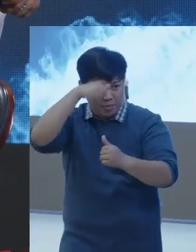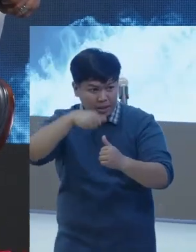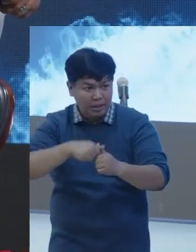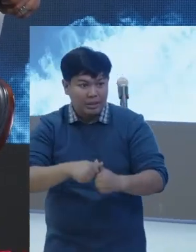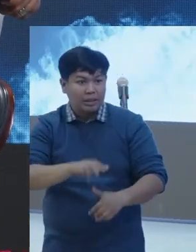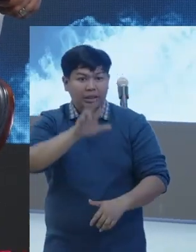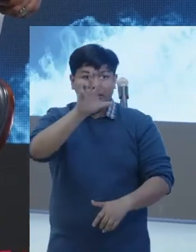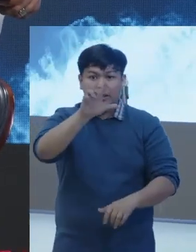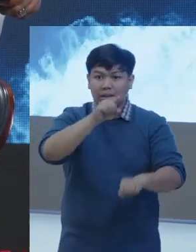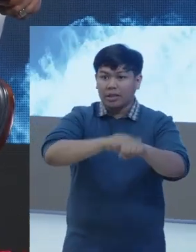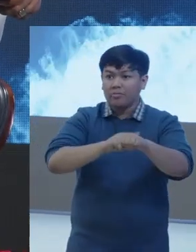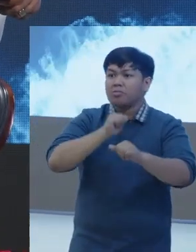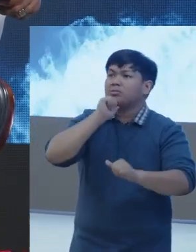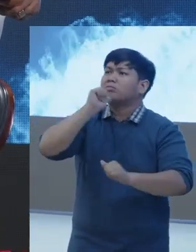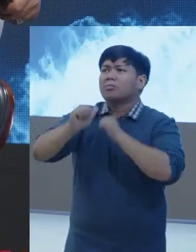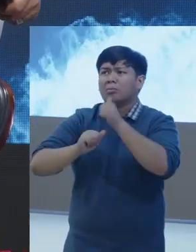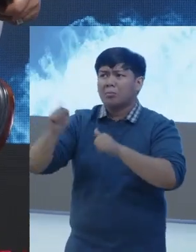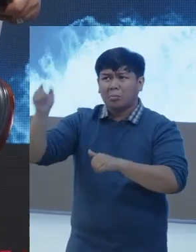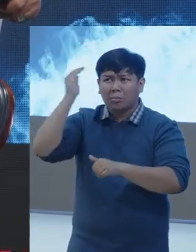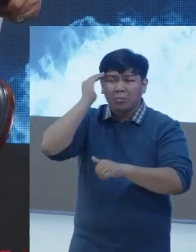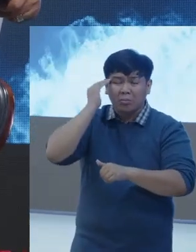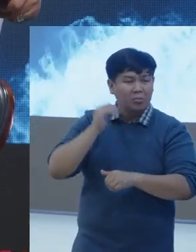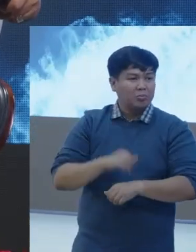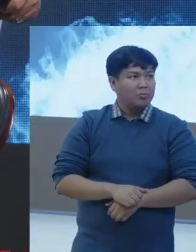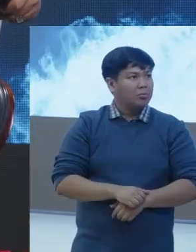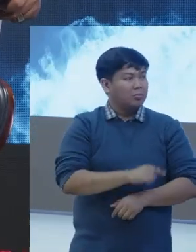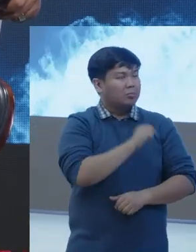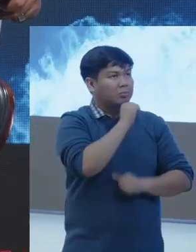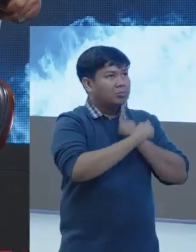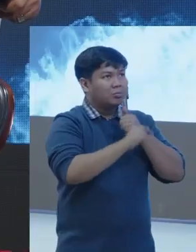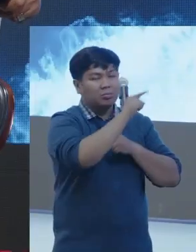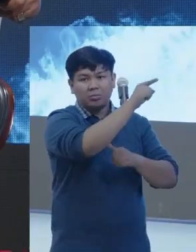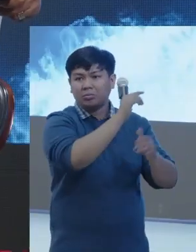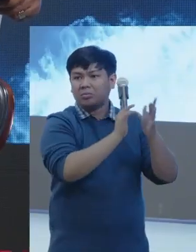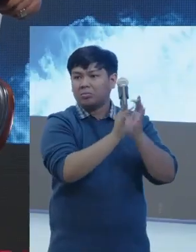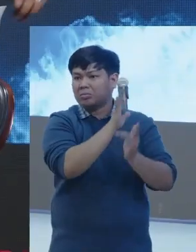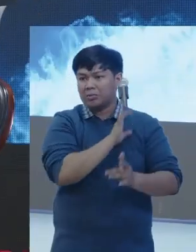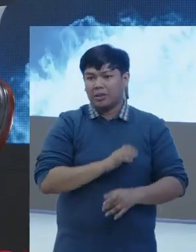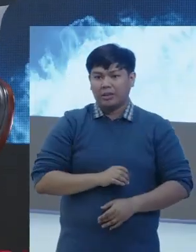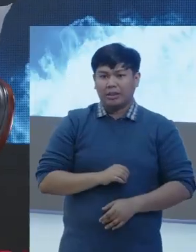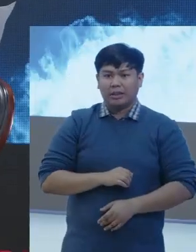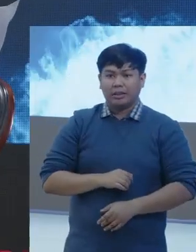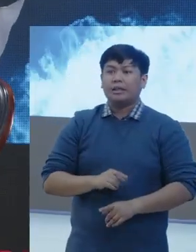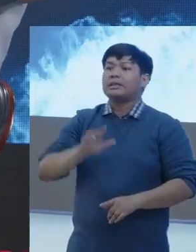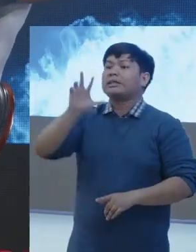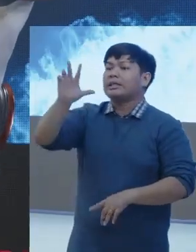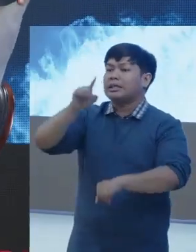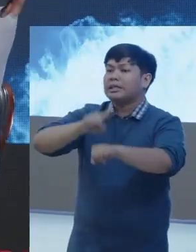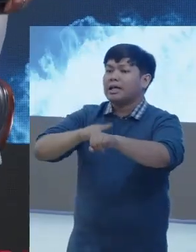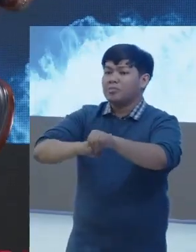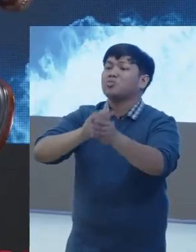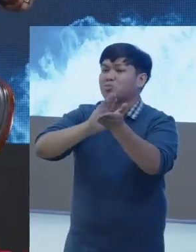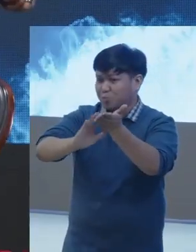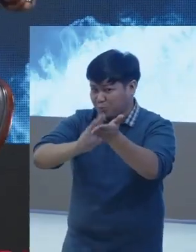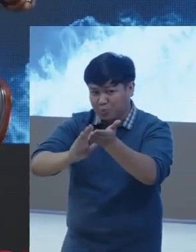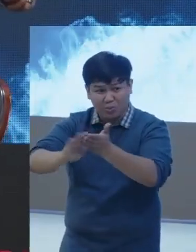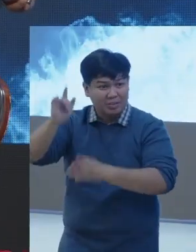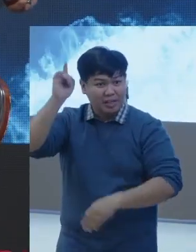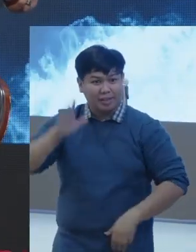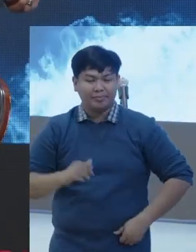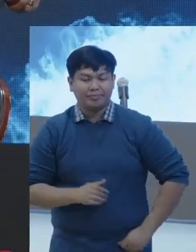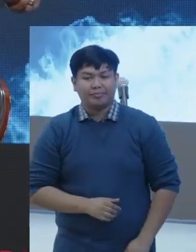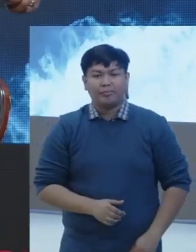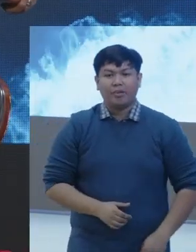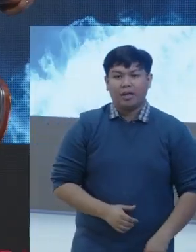Just a few months later, sa day of Pentecost, sabi sa Acts 2:14, "But Peter, standing